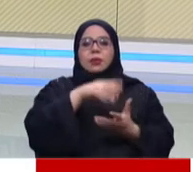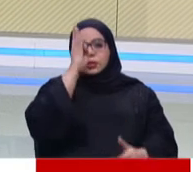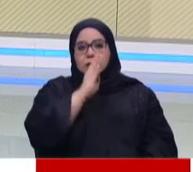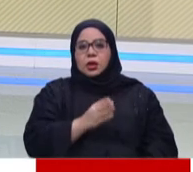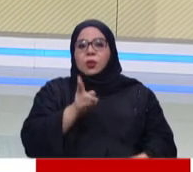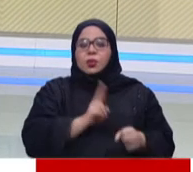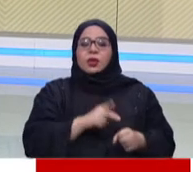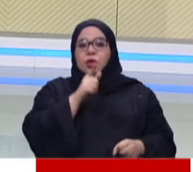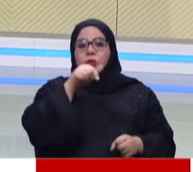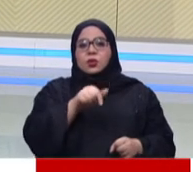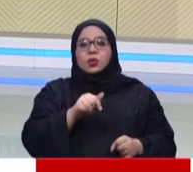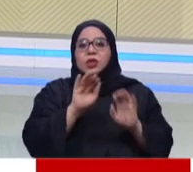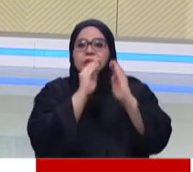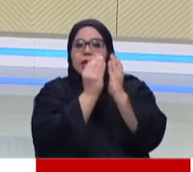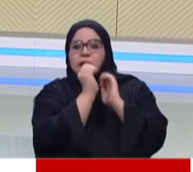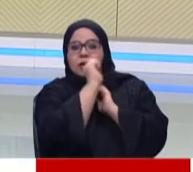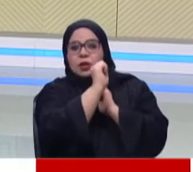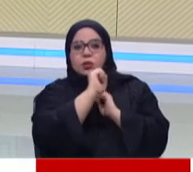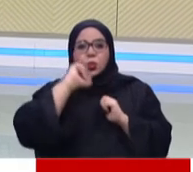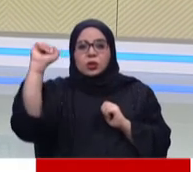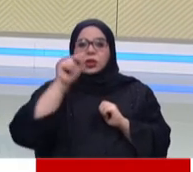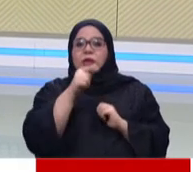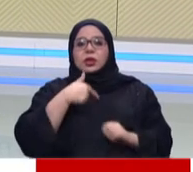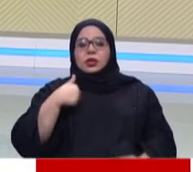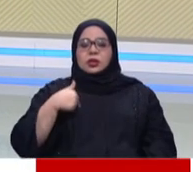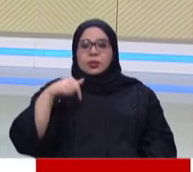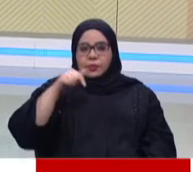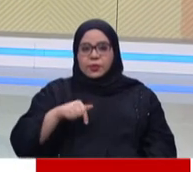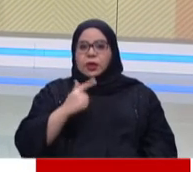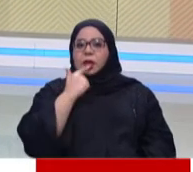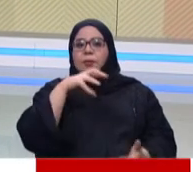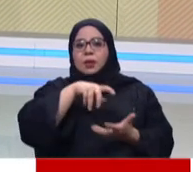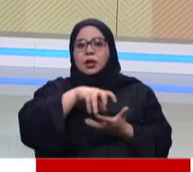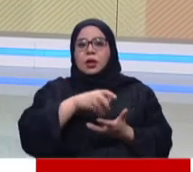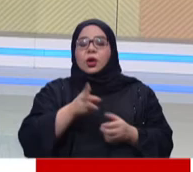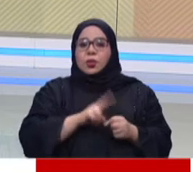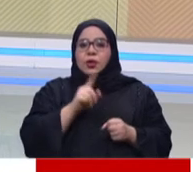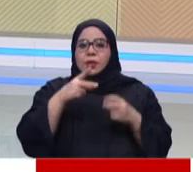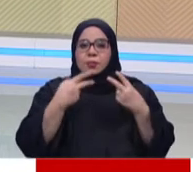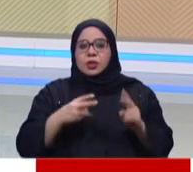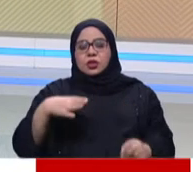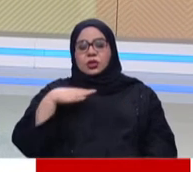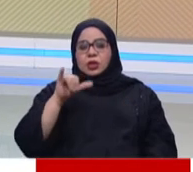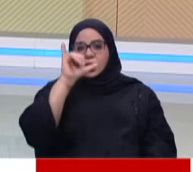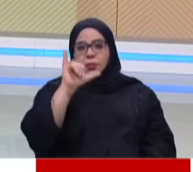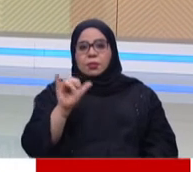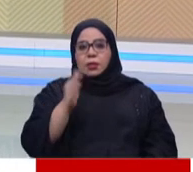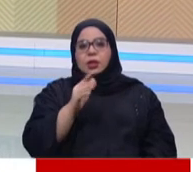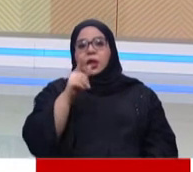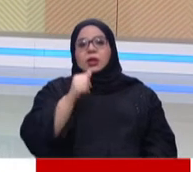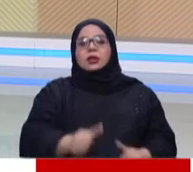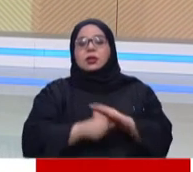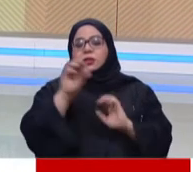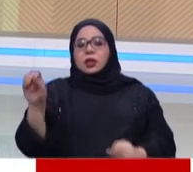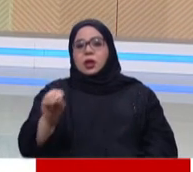الإيطالية، وذلك عبر جناح وطني يحمل شعار في المحرق، والذي افتتحته معالي الشيخ أمية بنت محمد آل